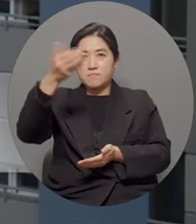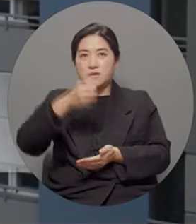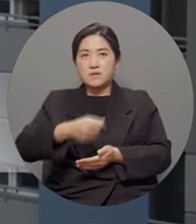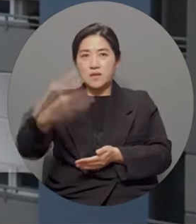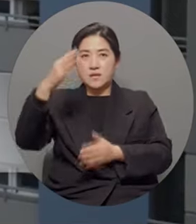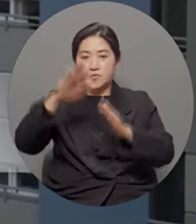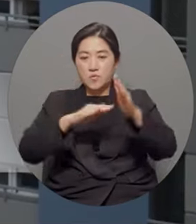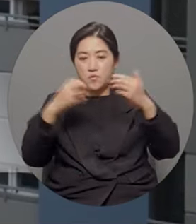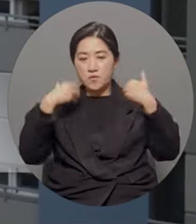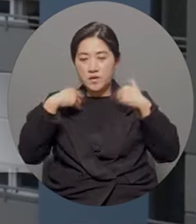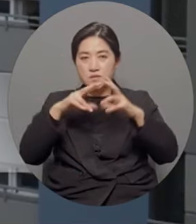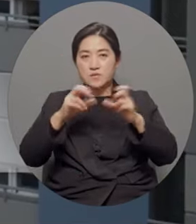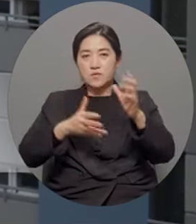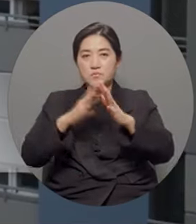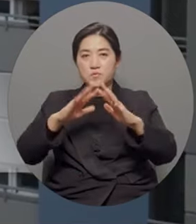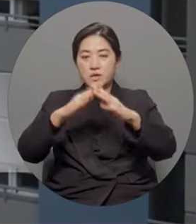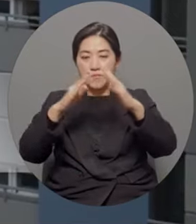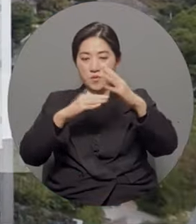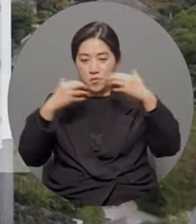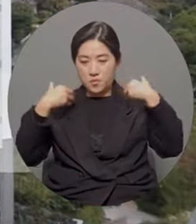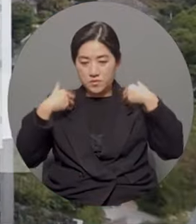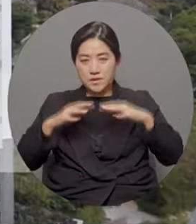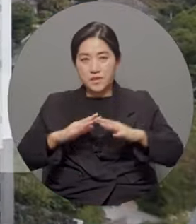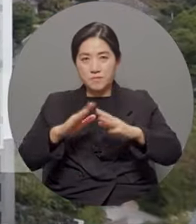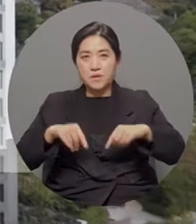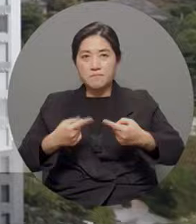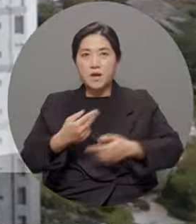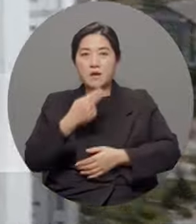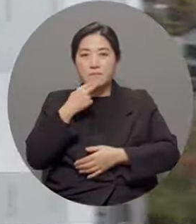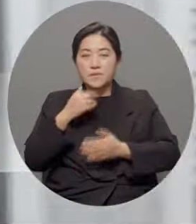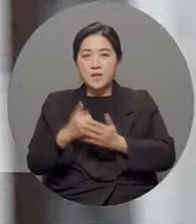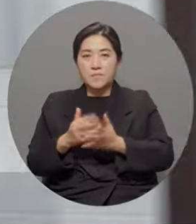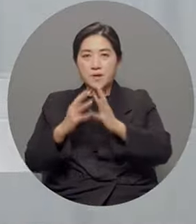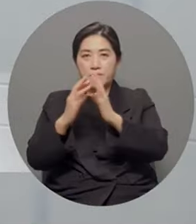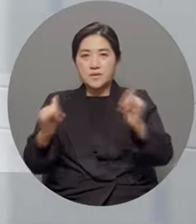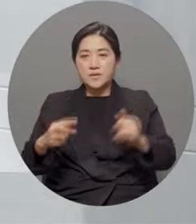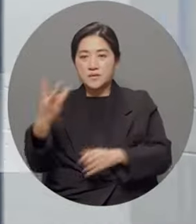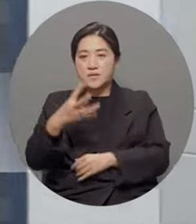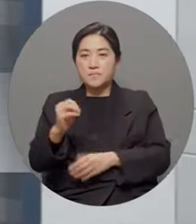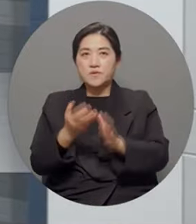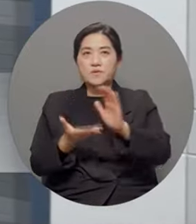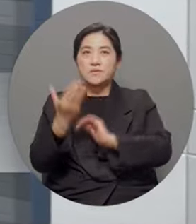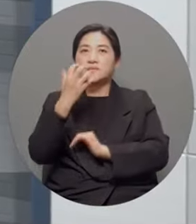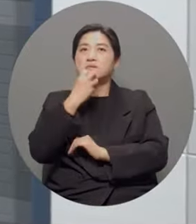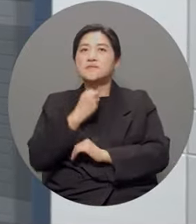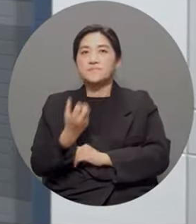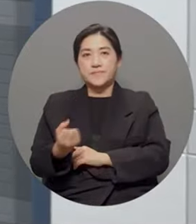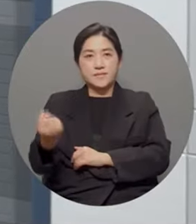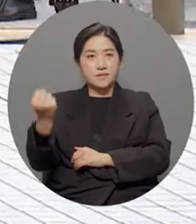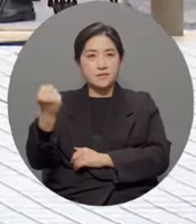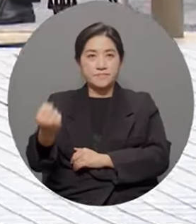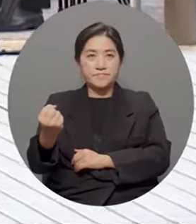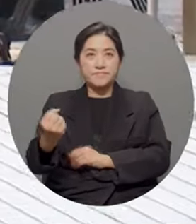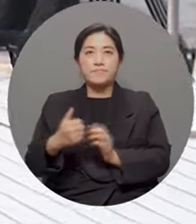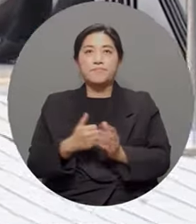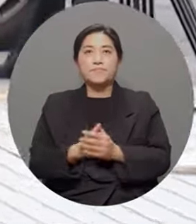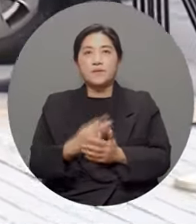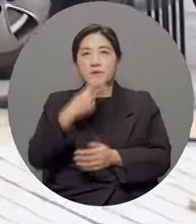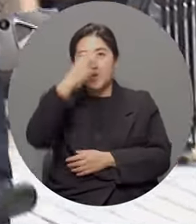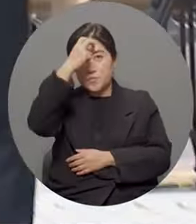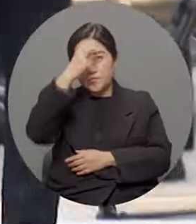공공기관 성남도시개발공사는 개발에서 빠져 개발업자는 3천억 원이 넘는 개발 이익을 챙겼습니다.